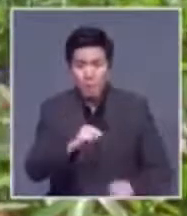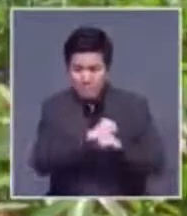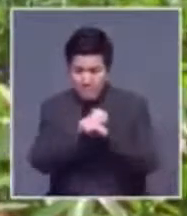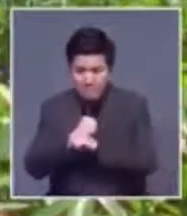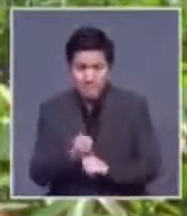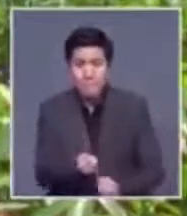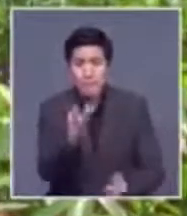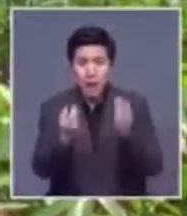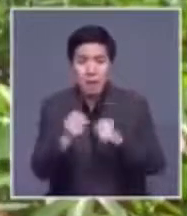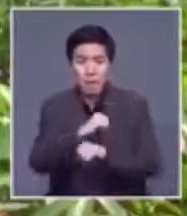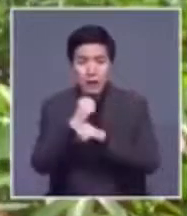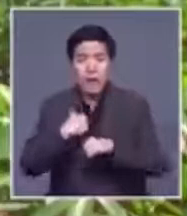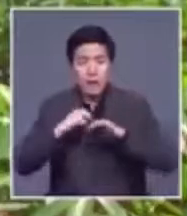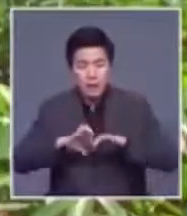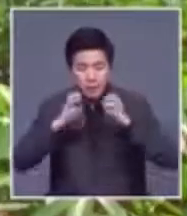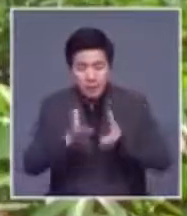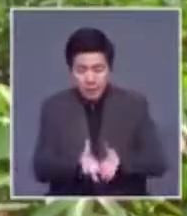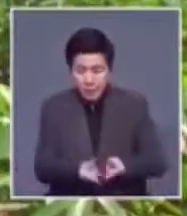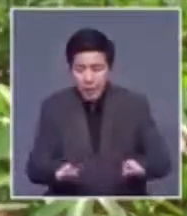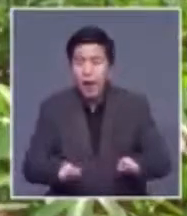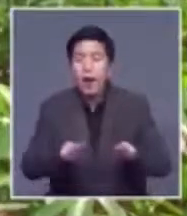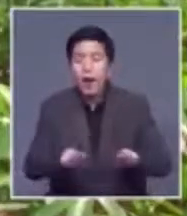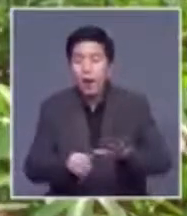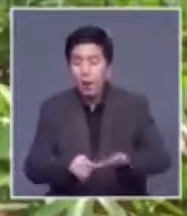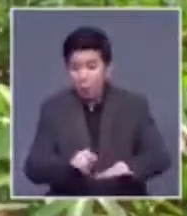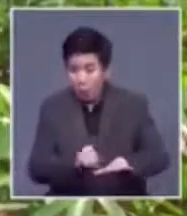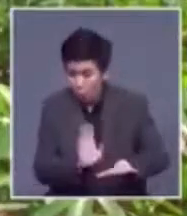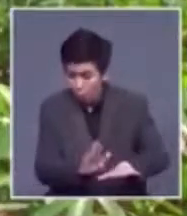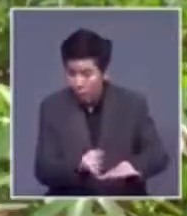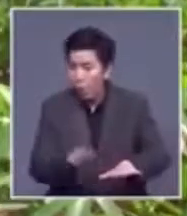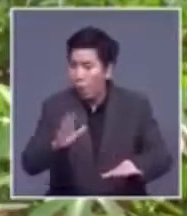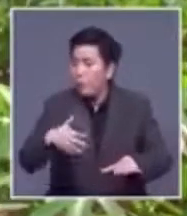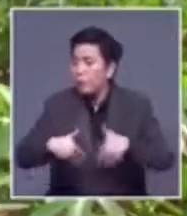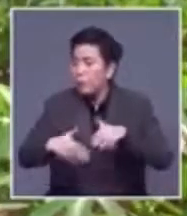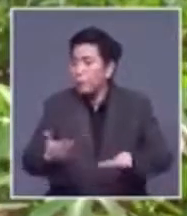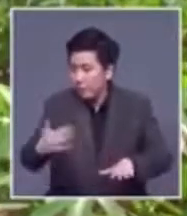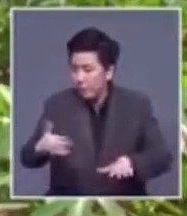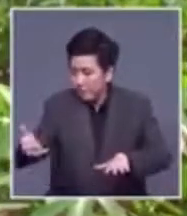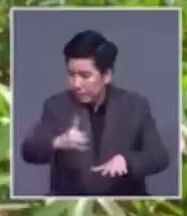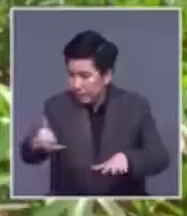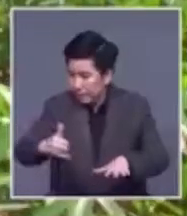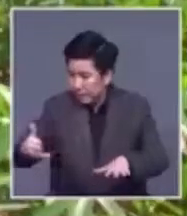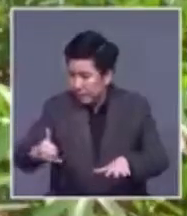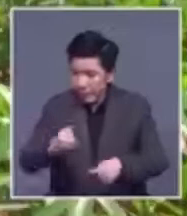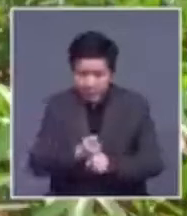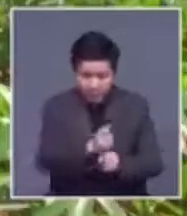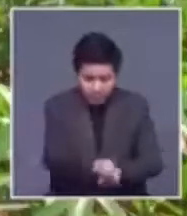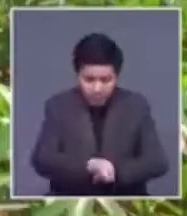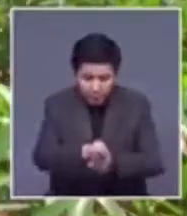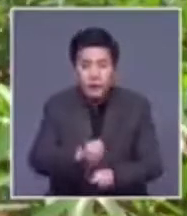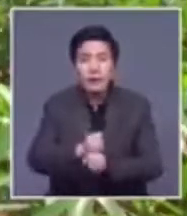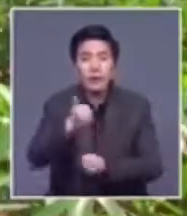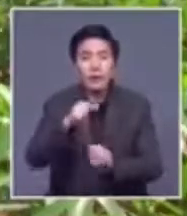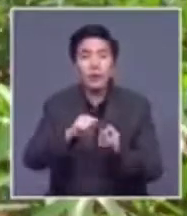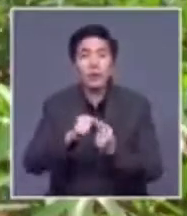บาลนะคะมีการจัดสรรพื้นที่ให้ประชาชนได้เข้ามาทำประโยชน์ซึ่งก็ทำให้ประชาชนนั้นเกิดความมั่นใจนะคะในการท